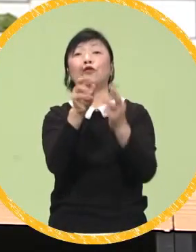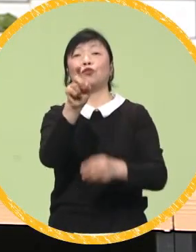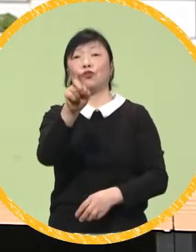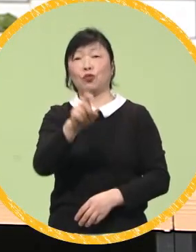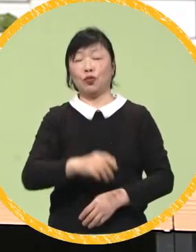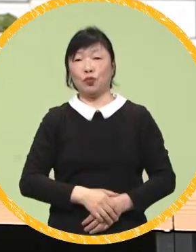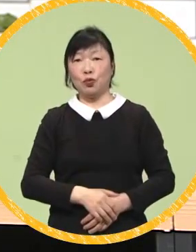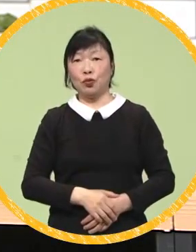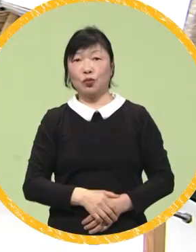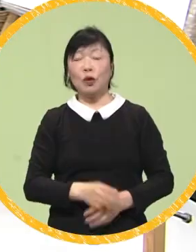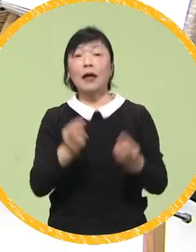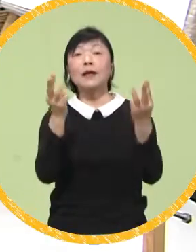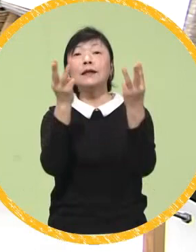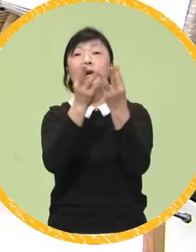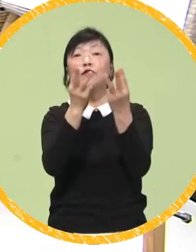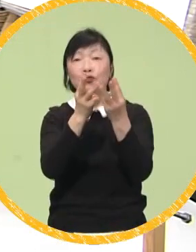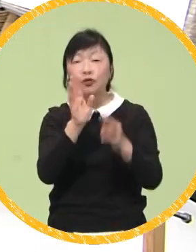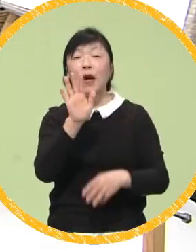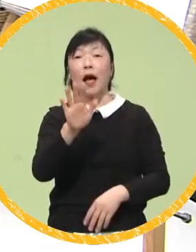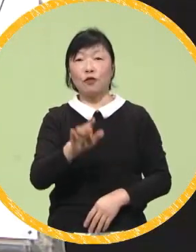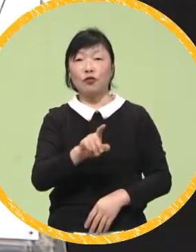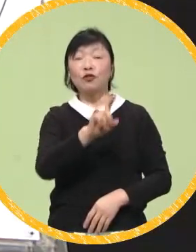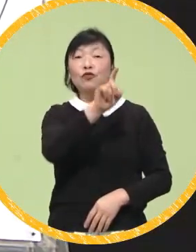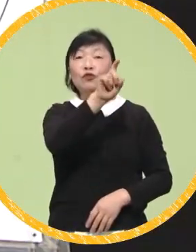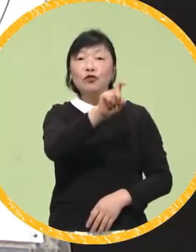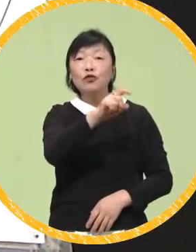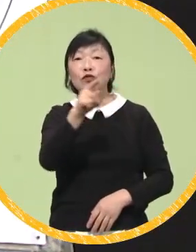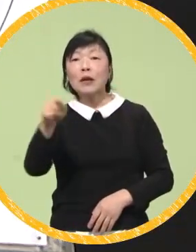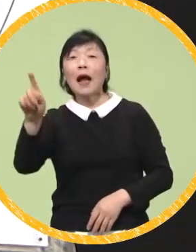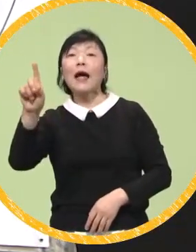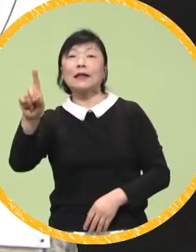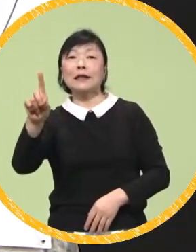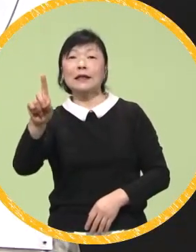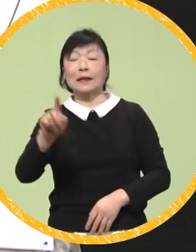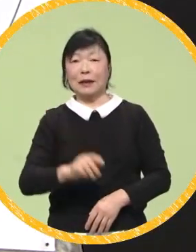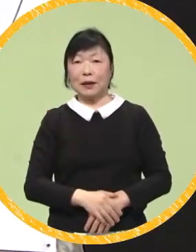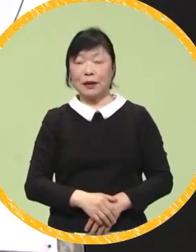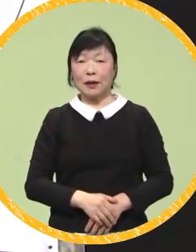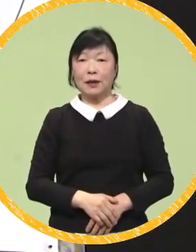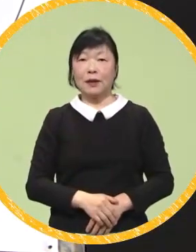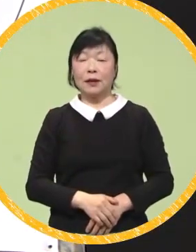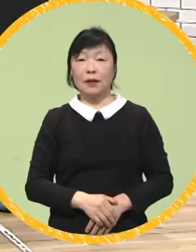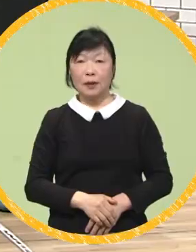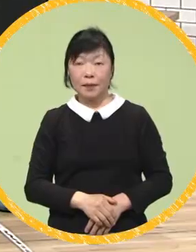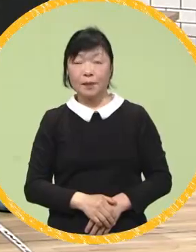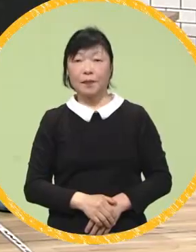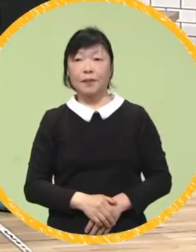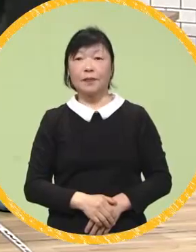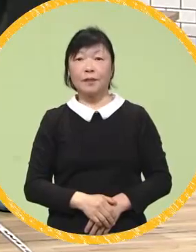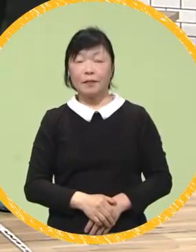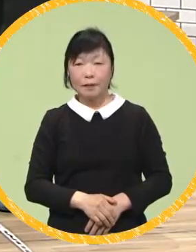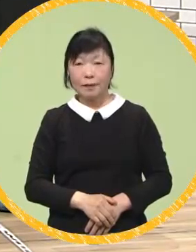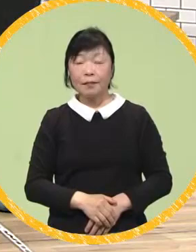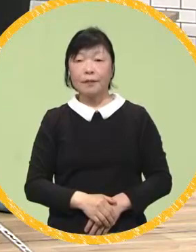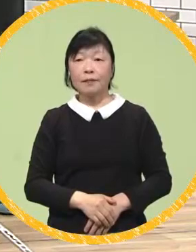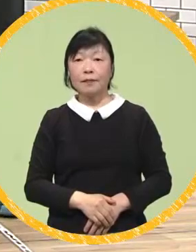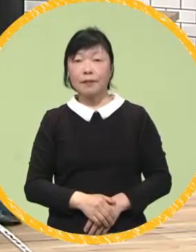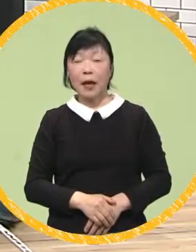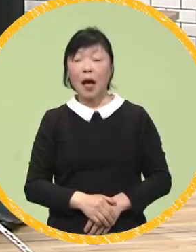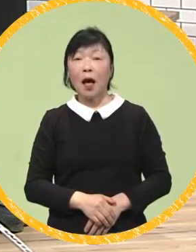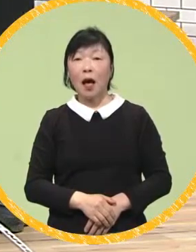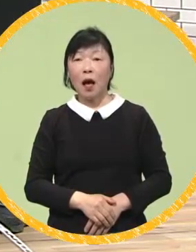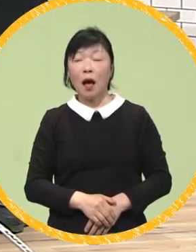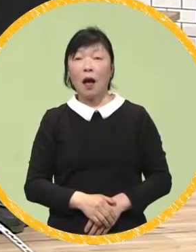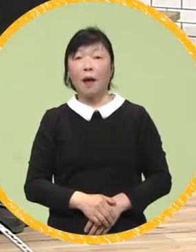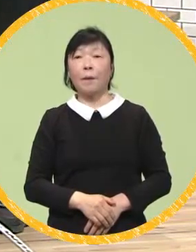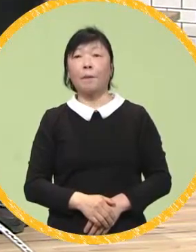ねって ates が塗る的には10点から1点までなっじゃあちょっとイエスか付け方わからないんでちょい速